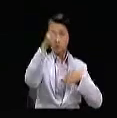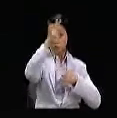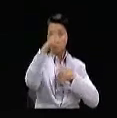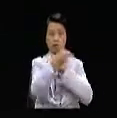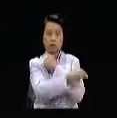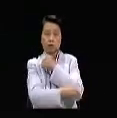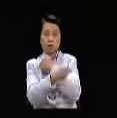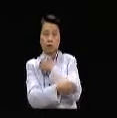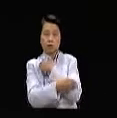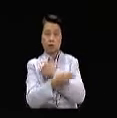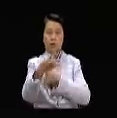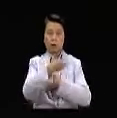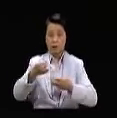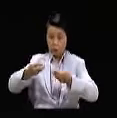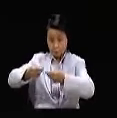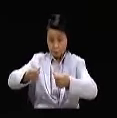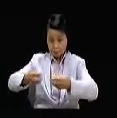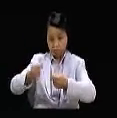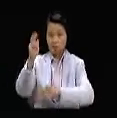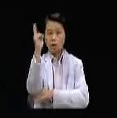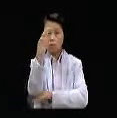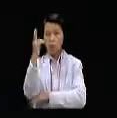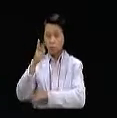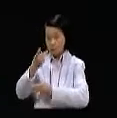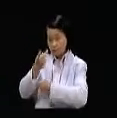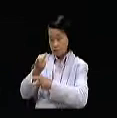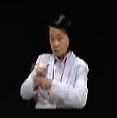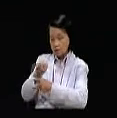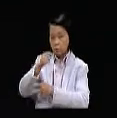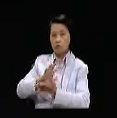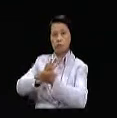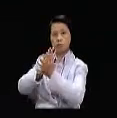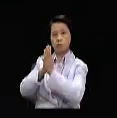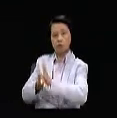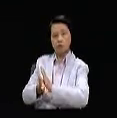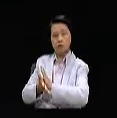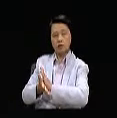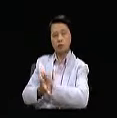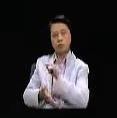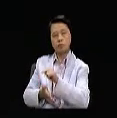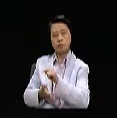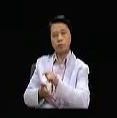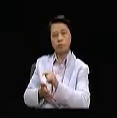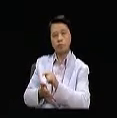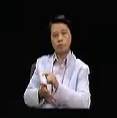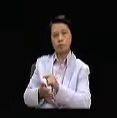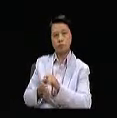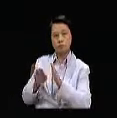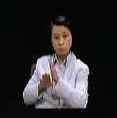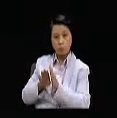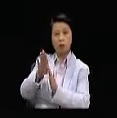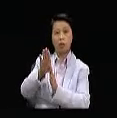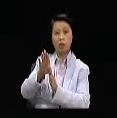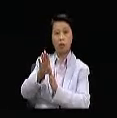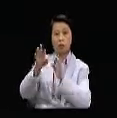kemudian tanah Uta simple itu kadang-kadang untuk dijadikan nah Open ih pembangunan